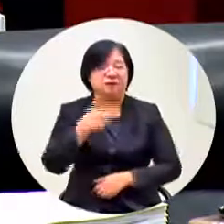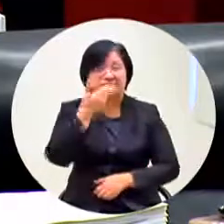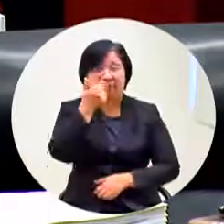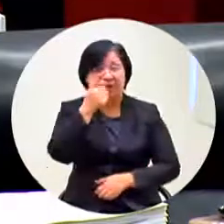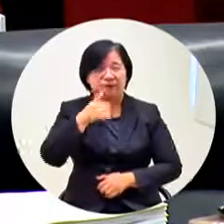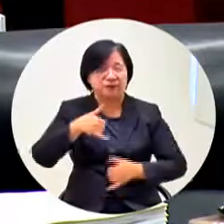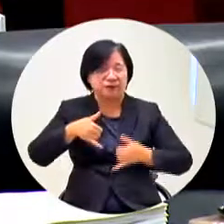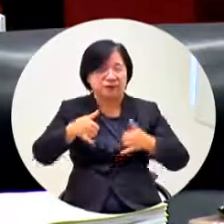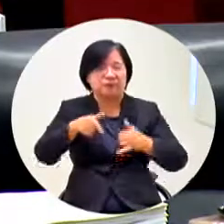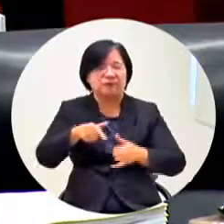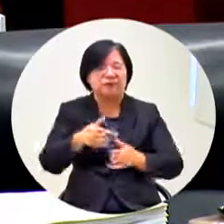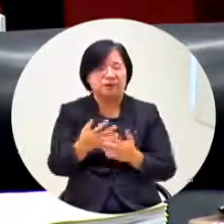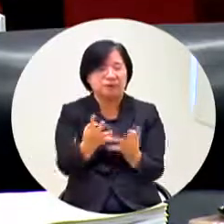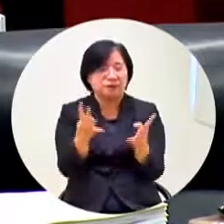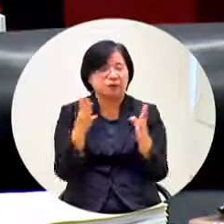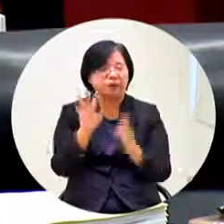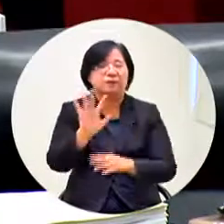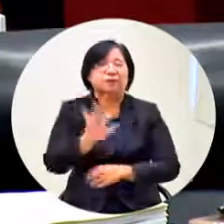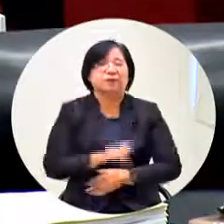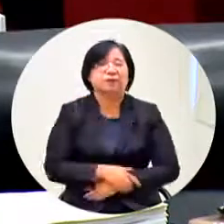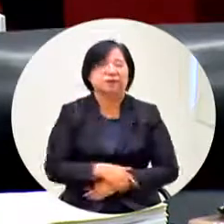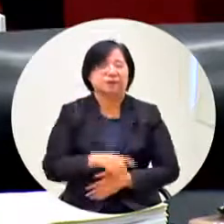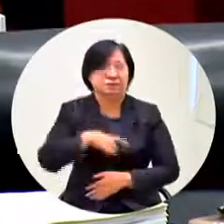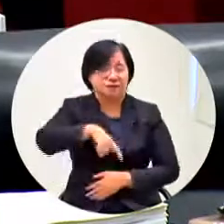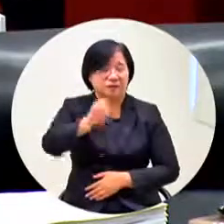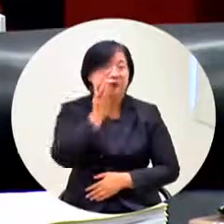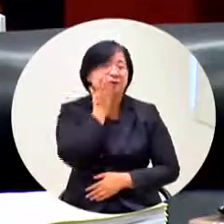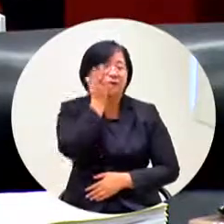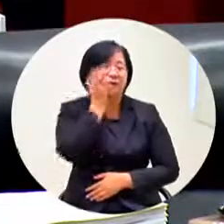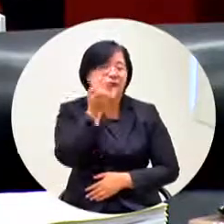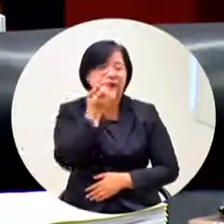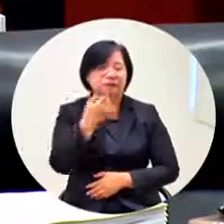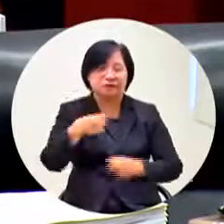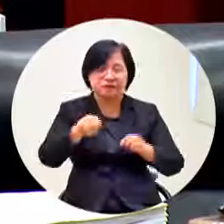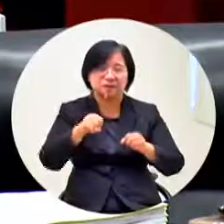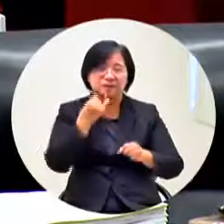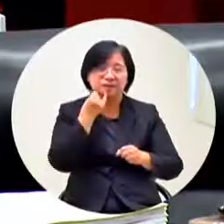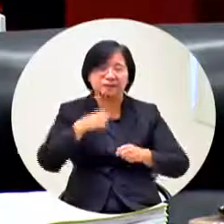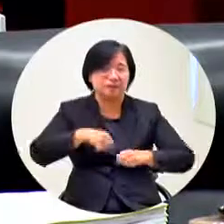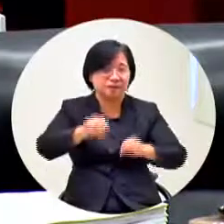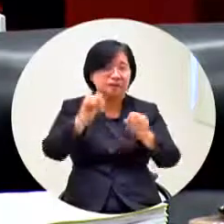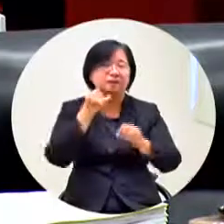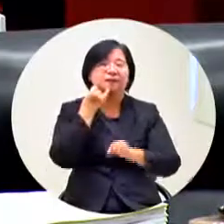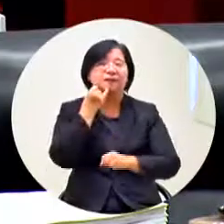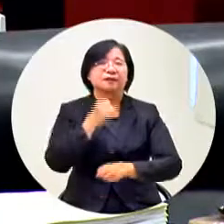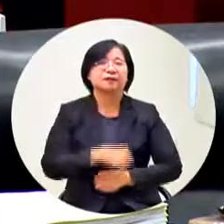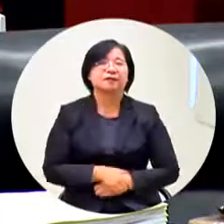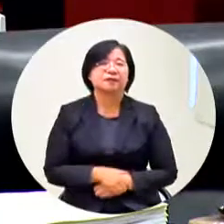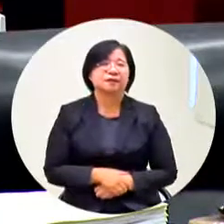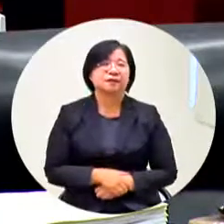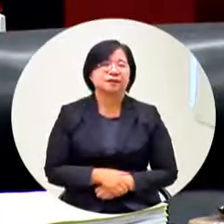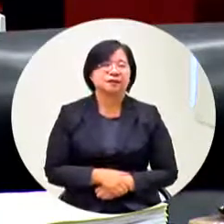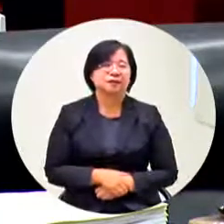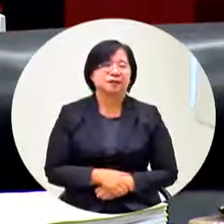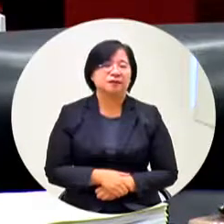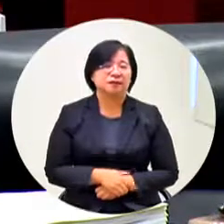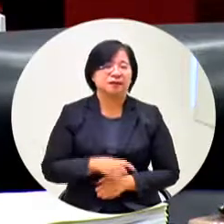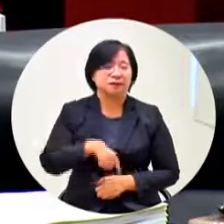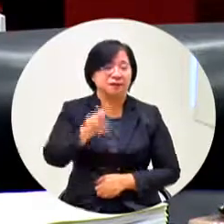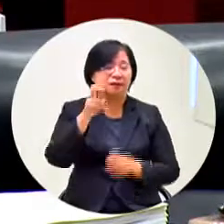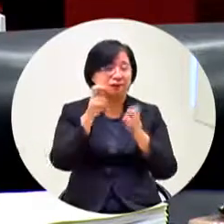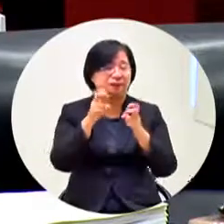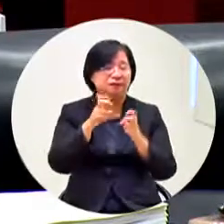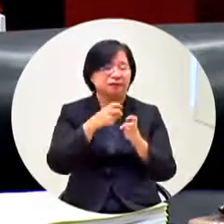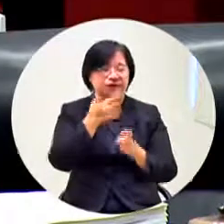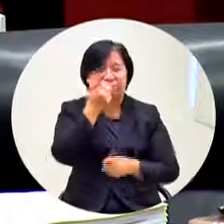要把它围起来，是不是能够把它弄通，然后整个把它打通给机车来通行，好，让我们能够到达捷运的时候更方便，而